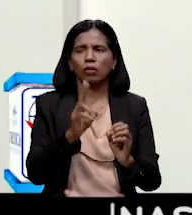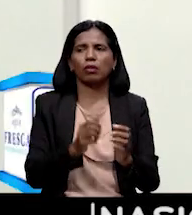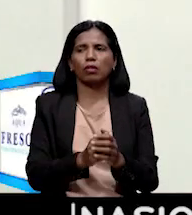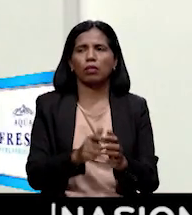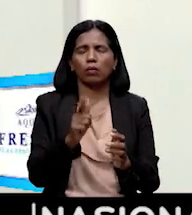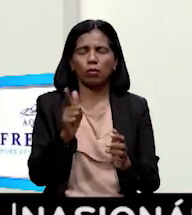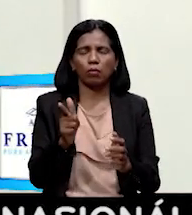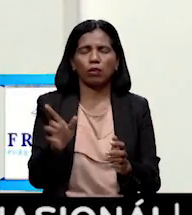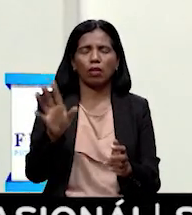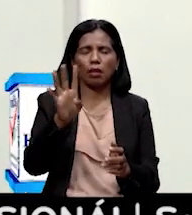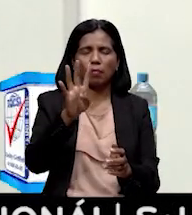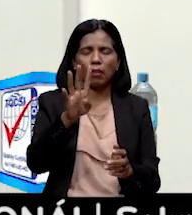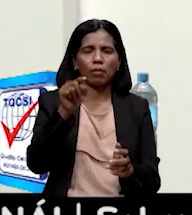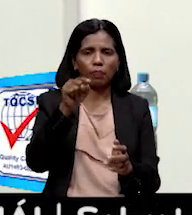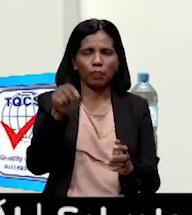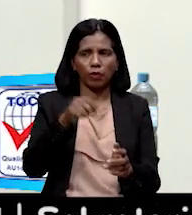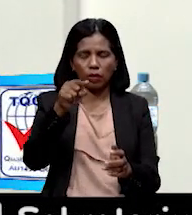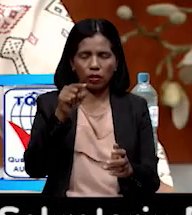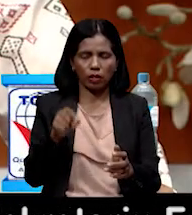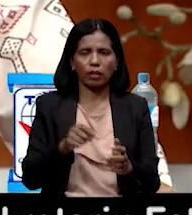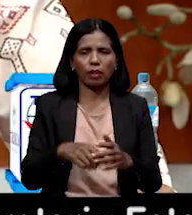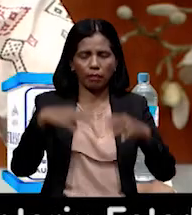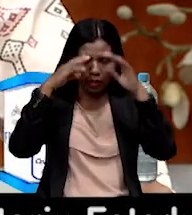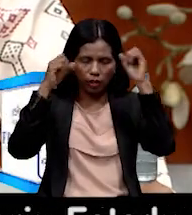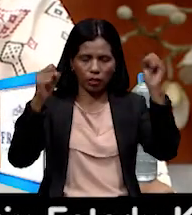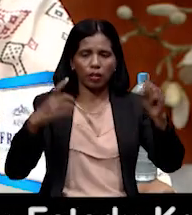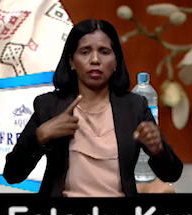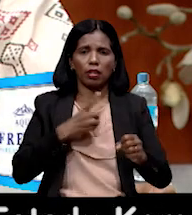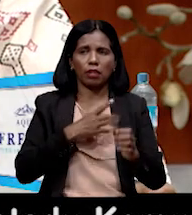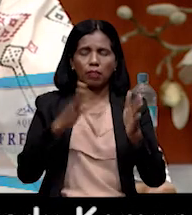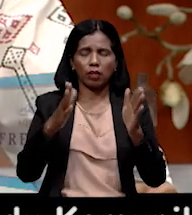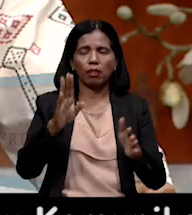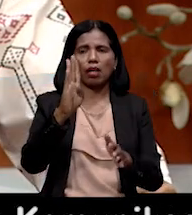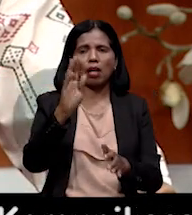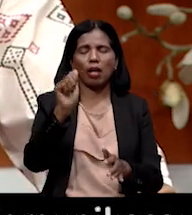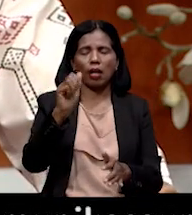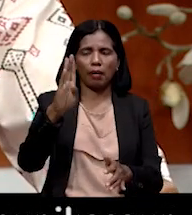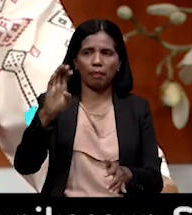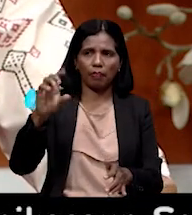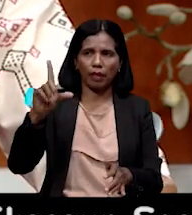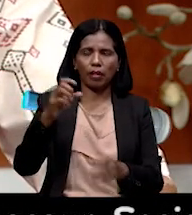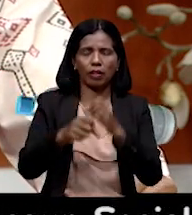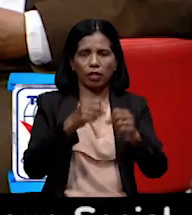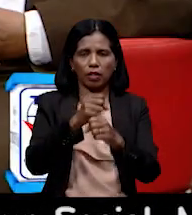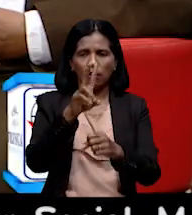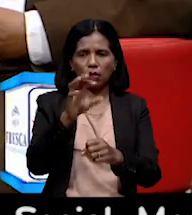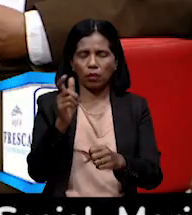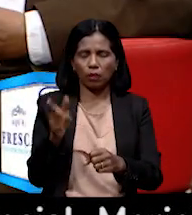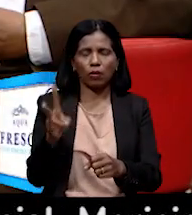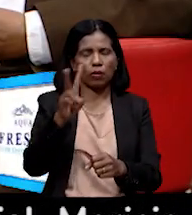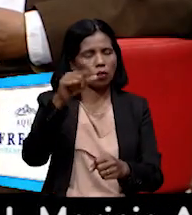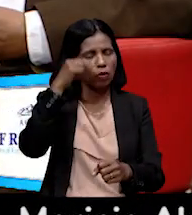24% de presidente comissão e deputado Abel Pires Sateten e atine ringrua ranu singrua governo se